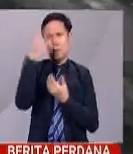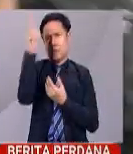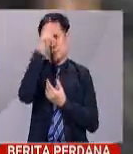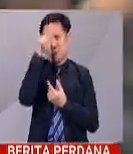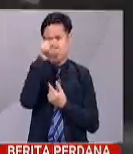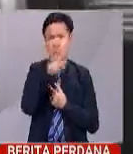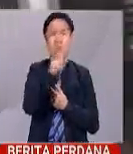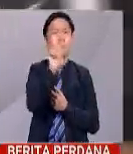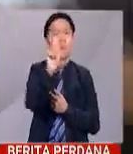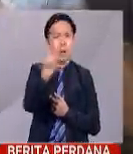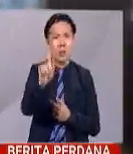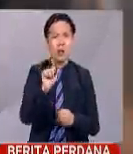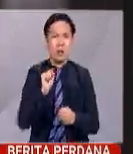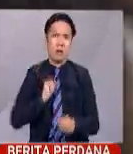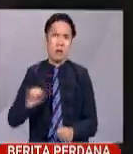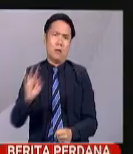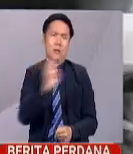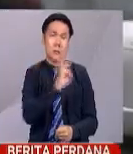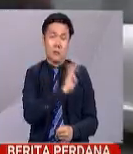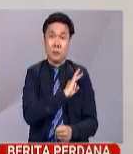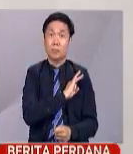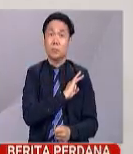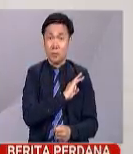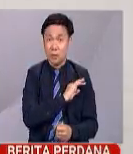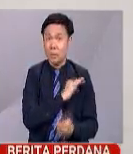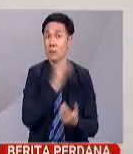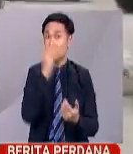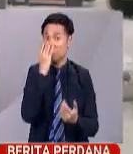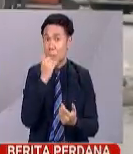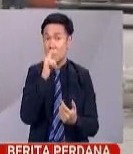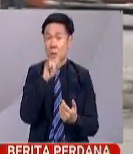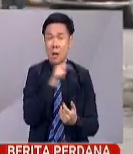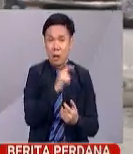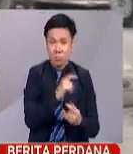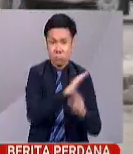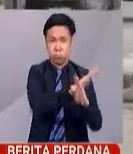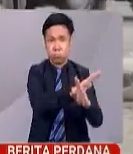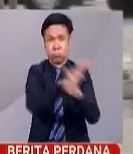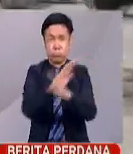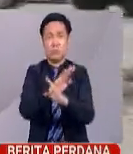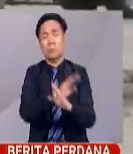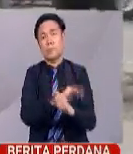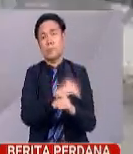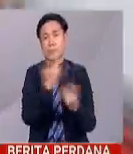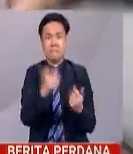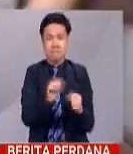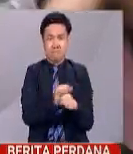Ini agar keselamatan rakyat terjamin dari jangkitan wabak coronavirus baharu tersebut.